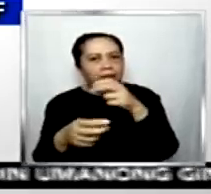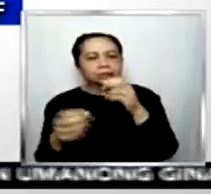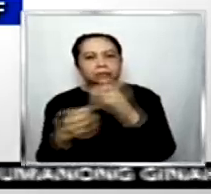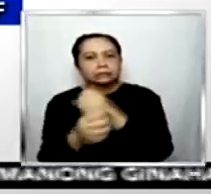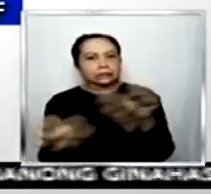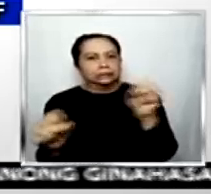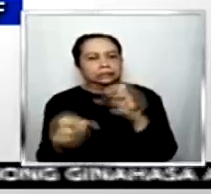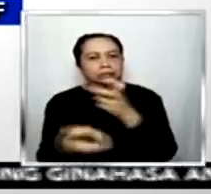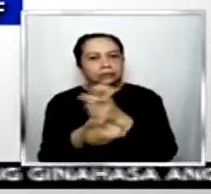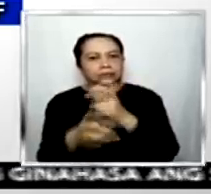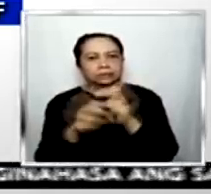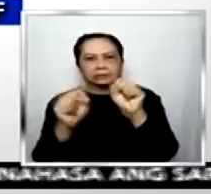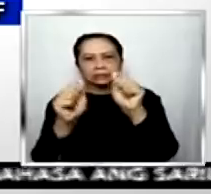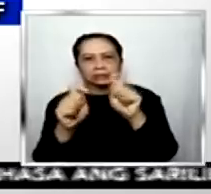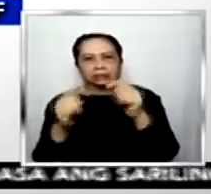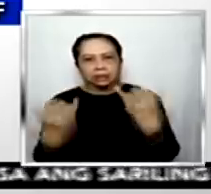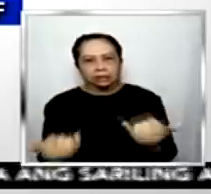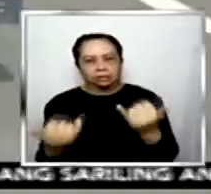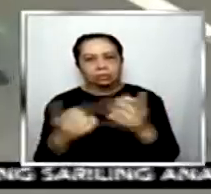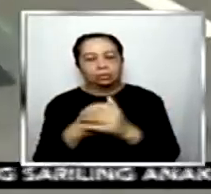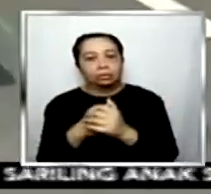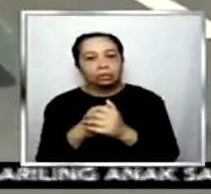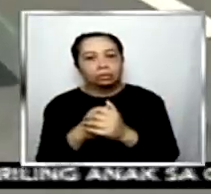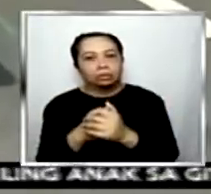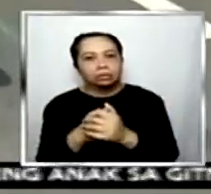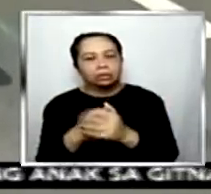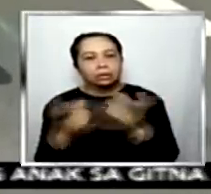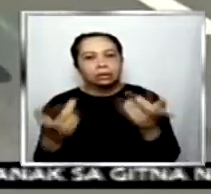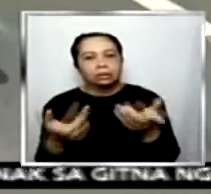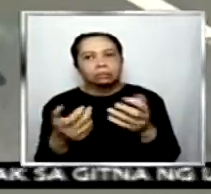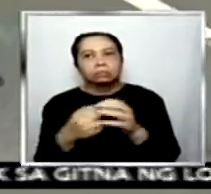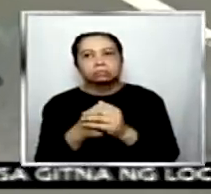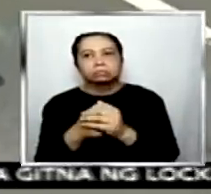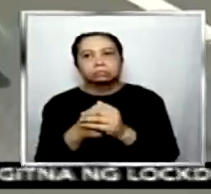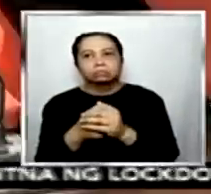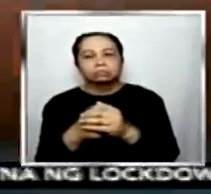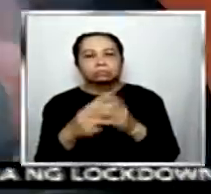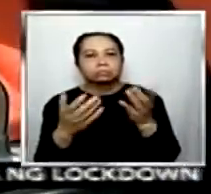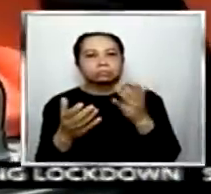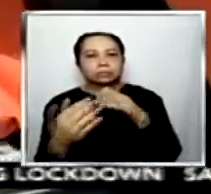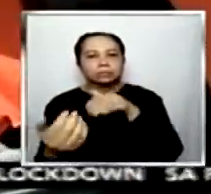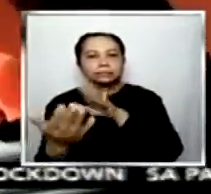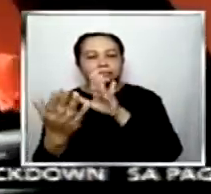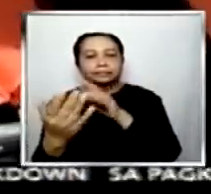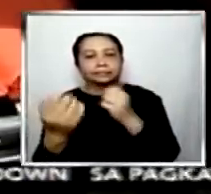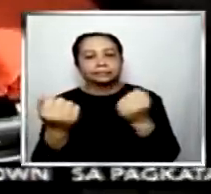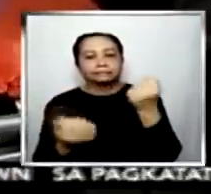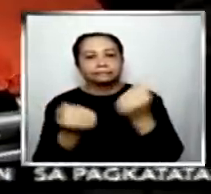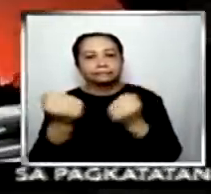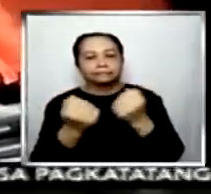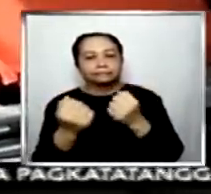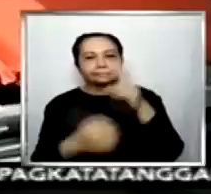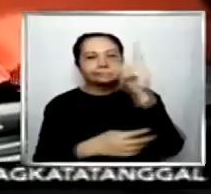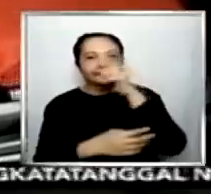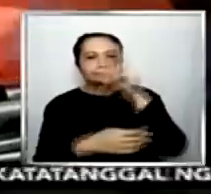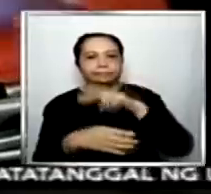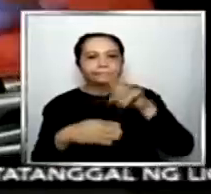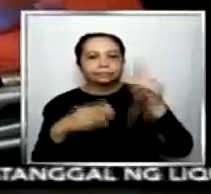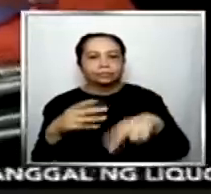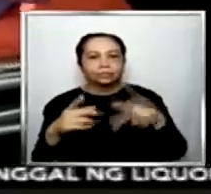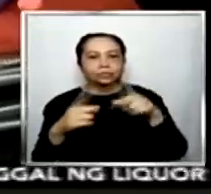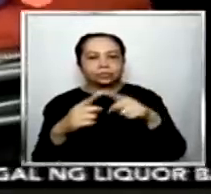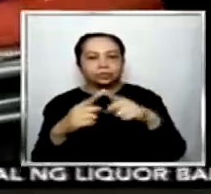no, imbestigahan siya. Posibleng maharap ang driver sa reklamong reckless imprudence resulting in physical